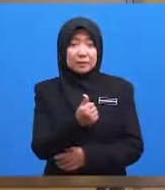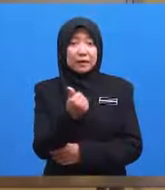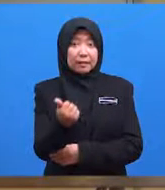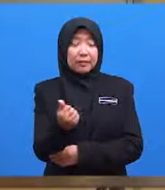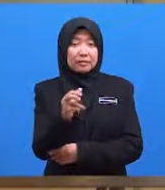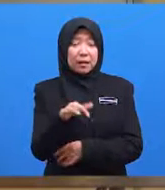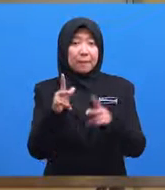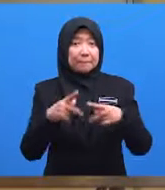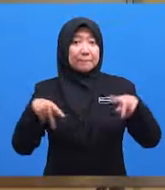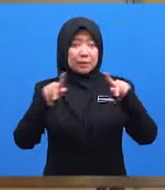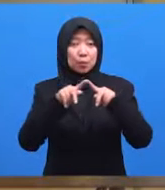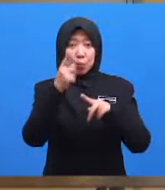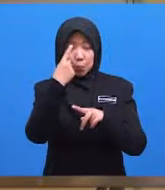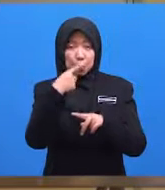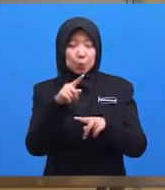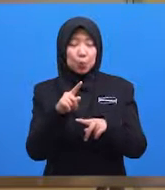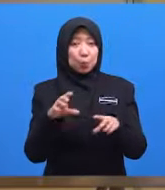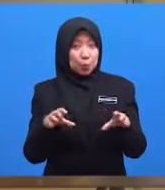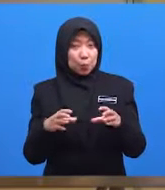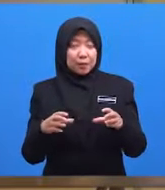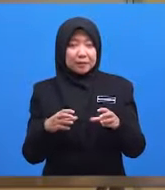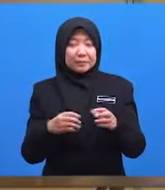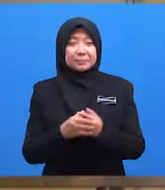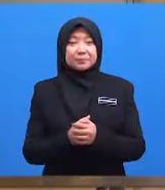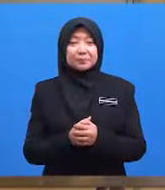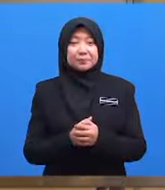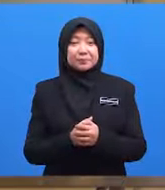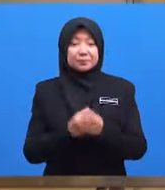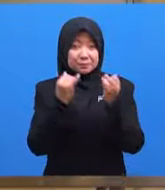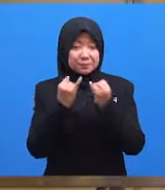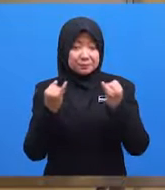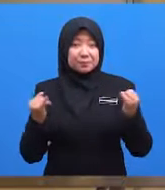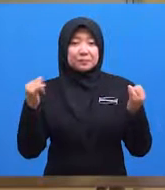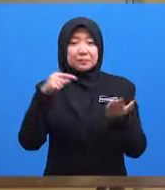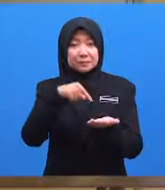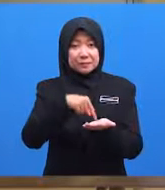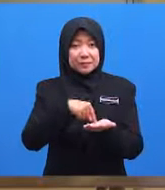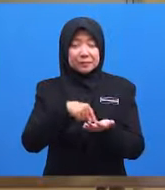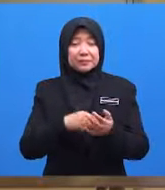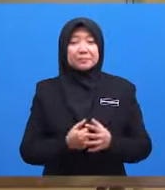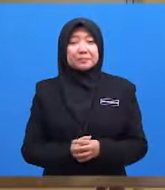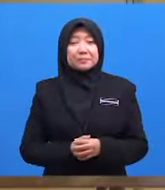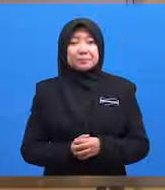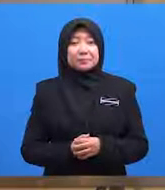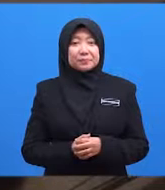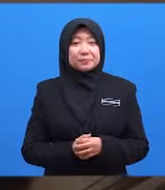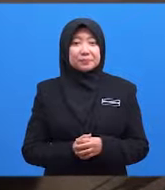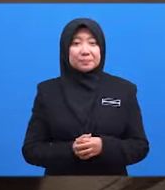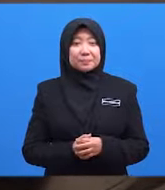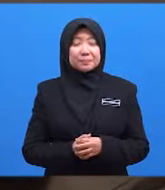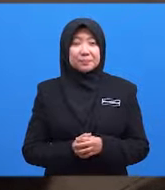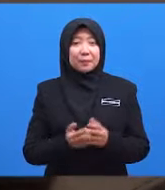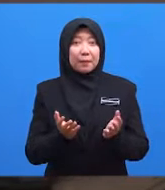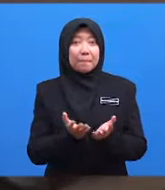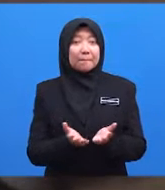Alatan-alatan yang diperlukan untuk menyediakan resepi aglio olio udang pada hari ini adalah